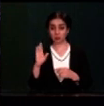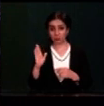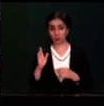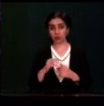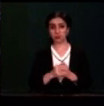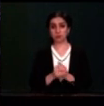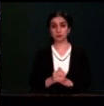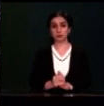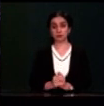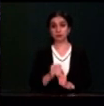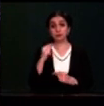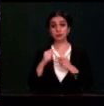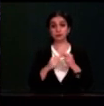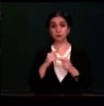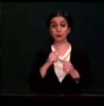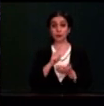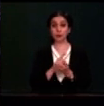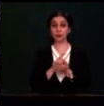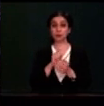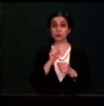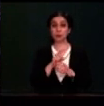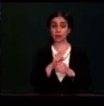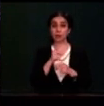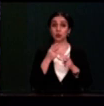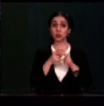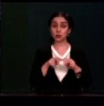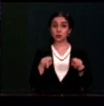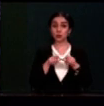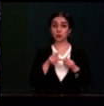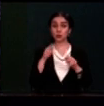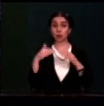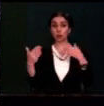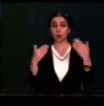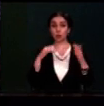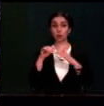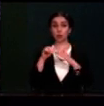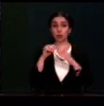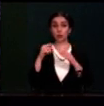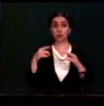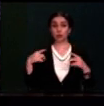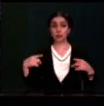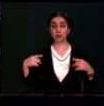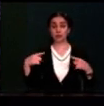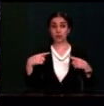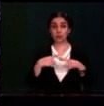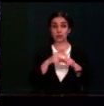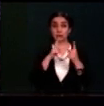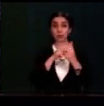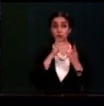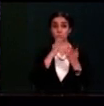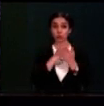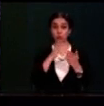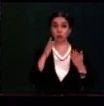Keyingi masala. Tomonlari 16 cm bo'lgan kvadratning diagonallari kesishish nuqtasidan M